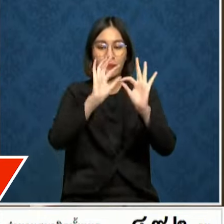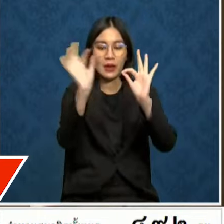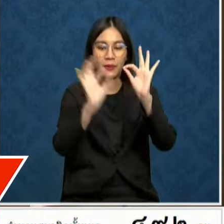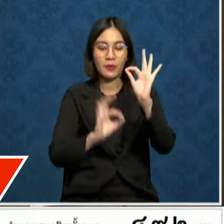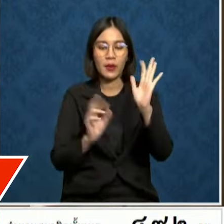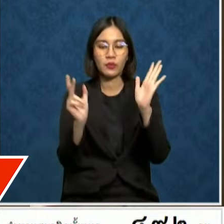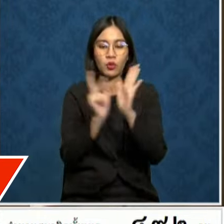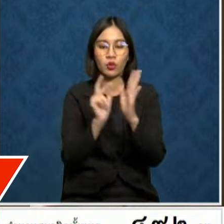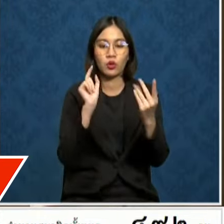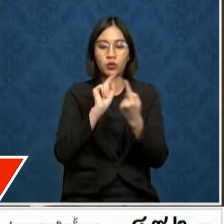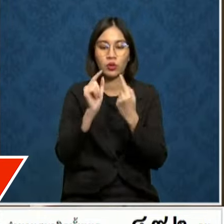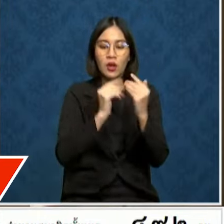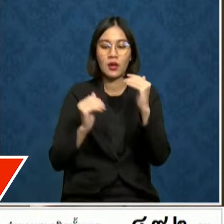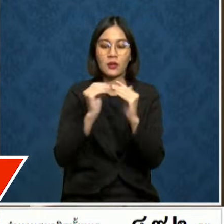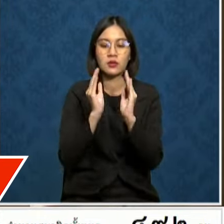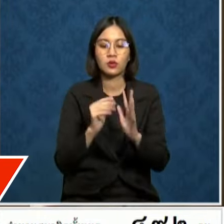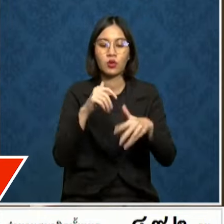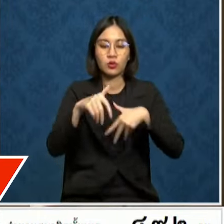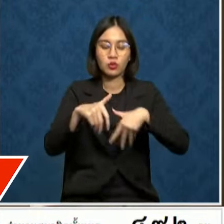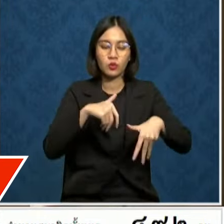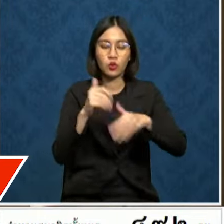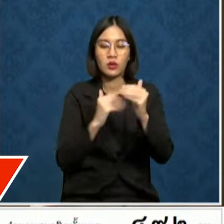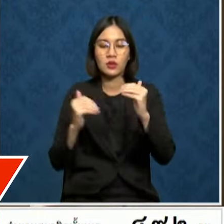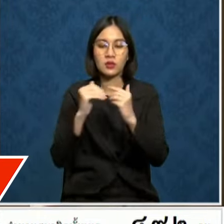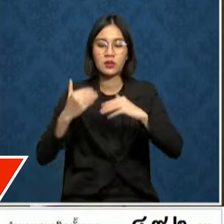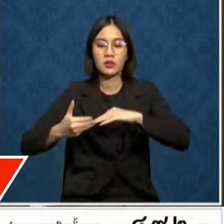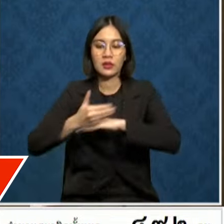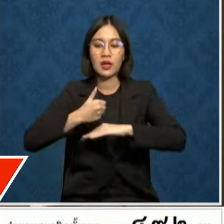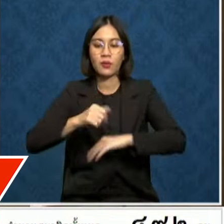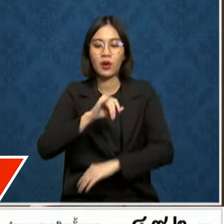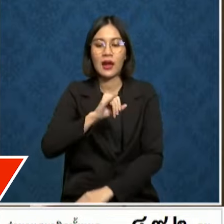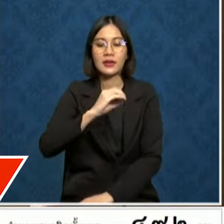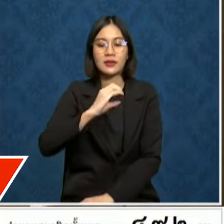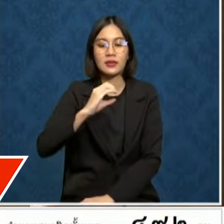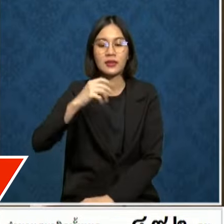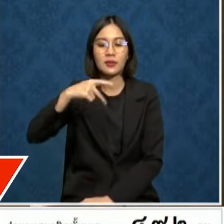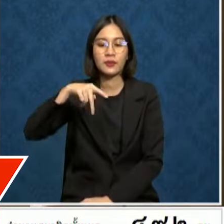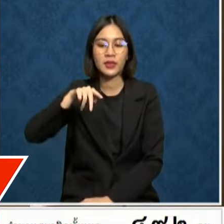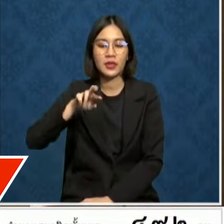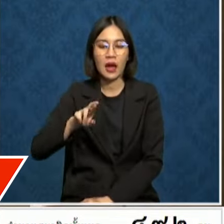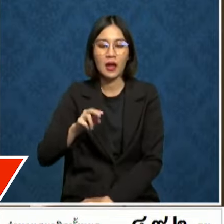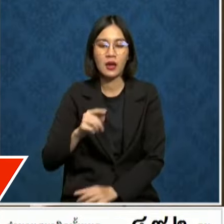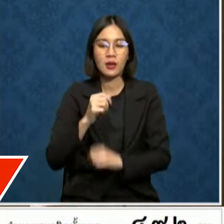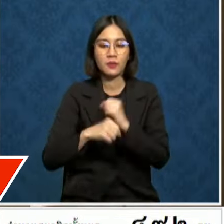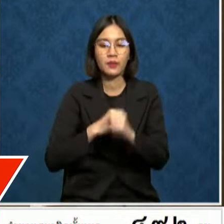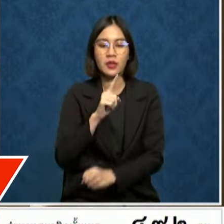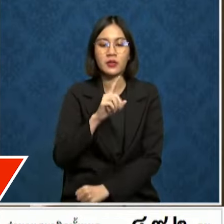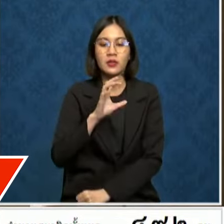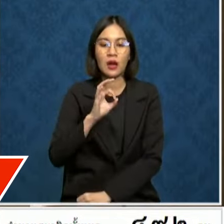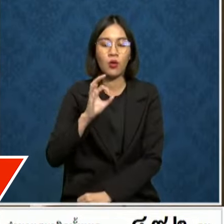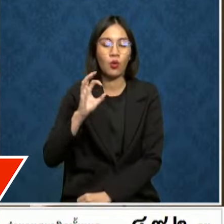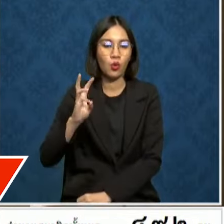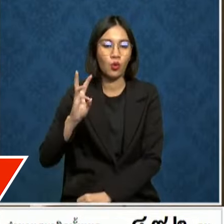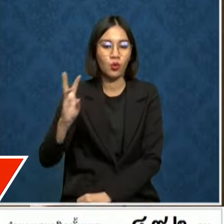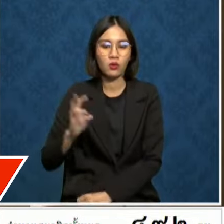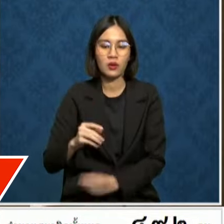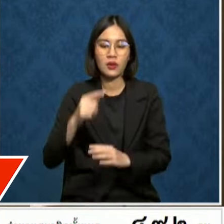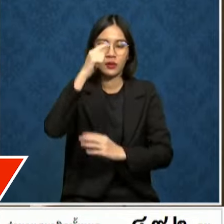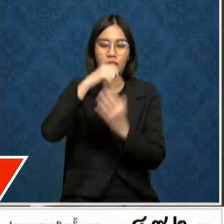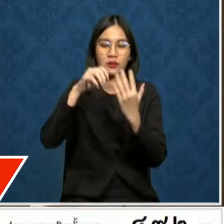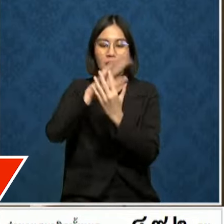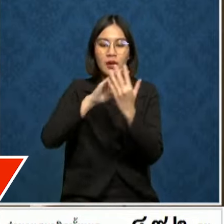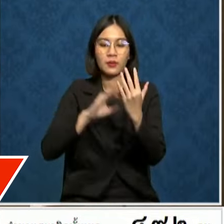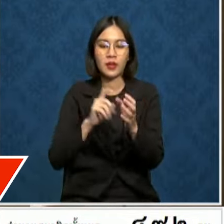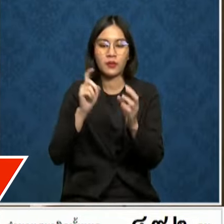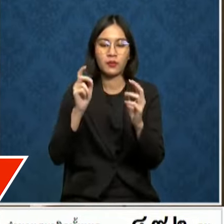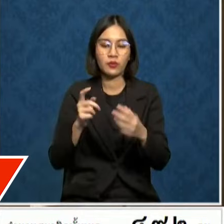กติกาว่าด้วยสิทธิพลเมืองและสิทธิทางการเมือง iccprค.ศ 1966ที่ประเทศไทยได้ลงสัตยาบันไปแล้ว